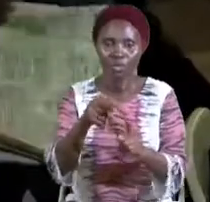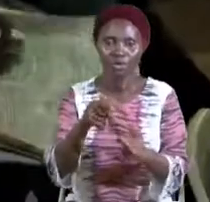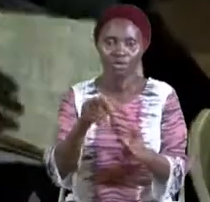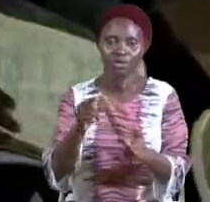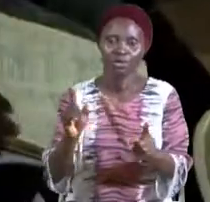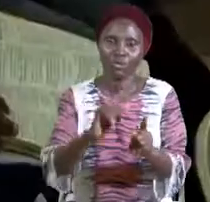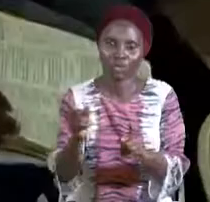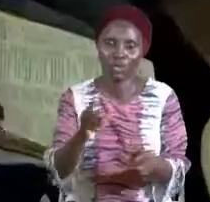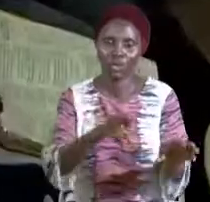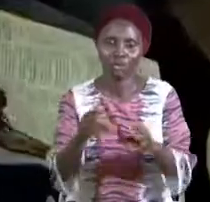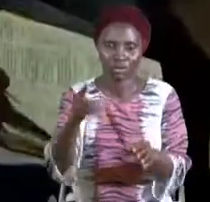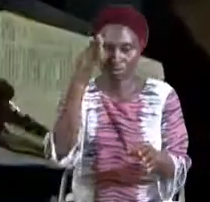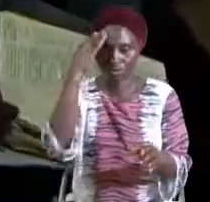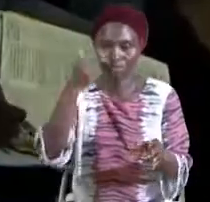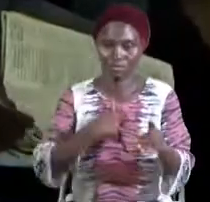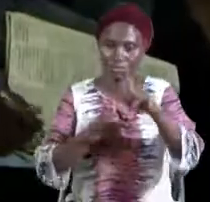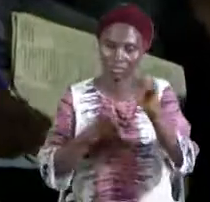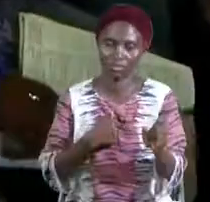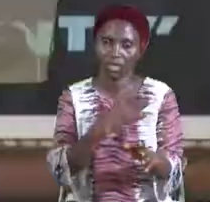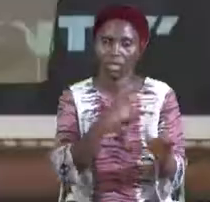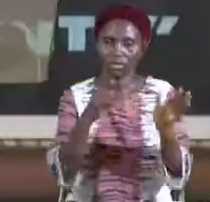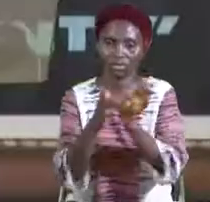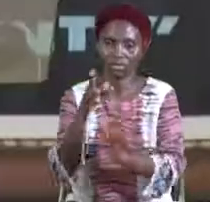je t'ai vu.